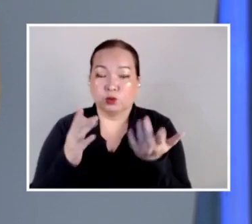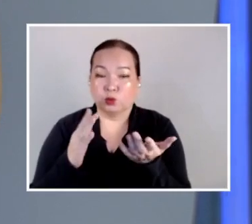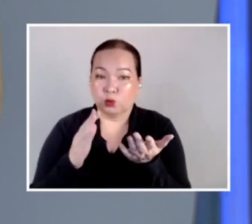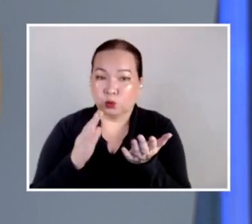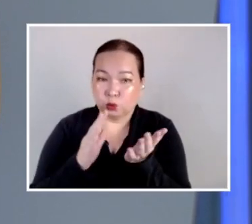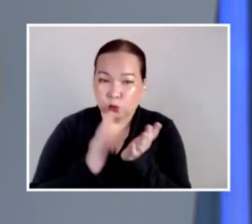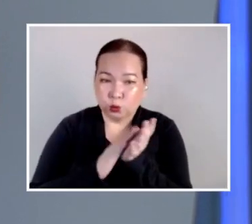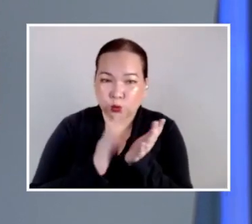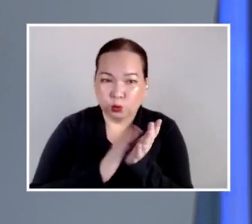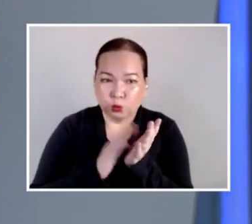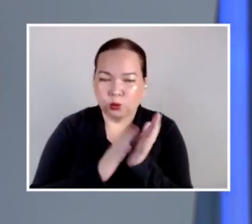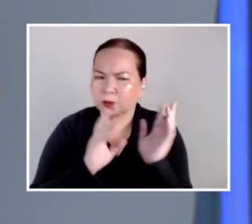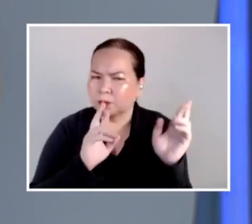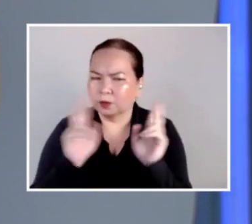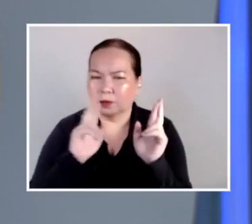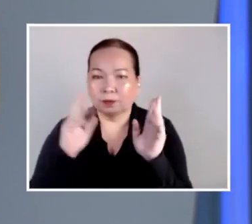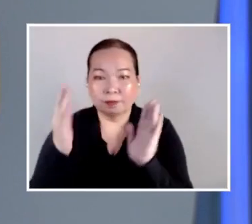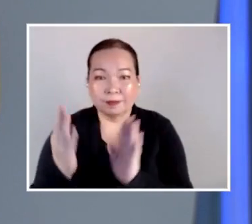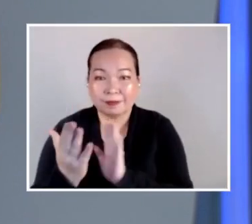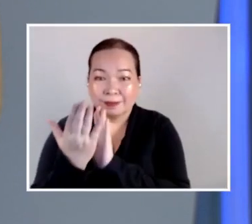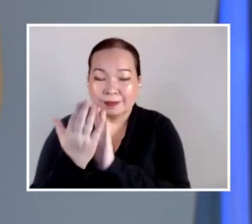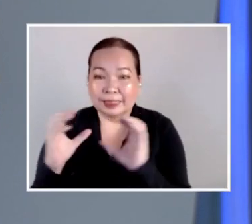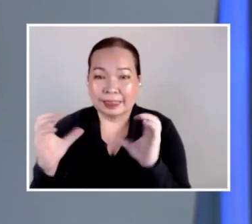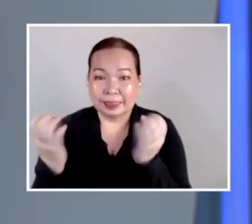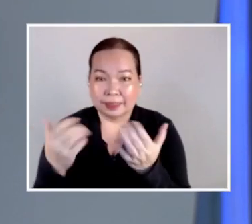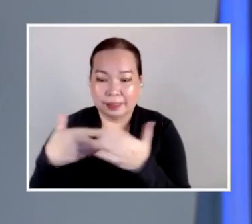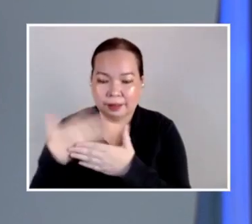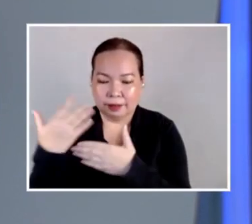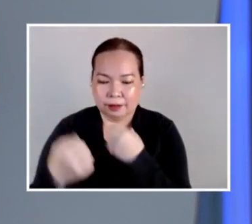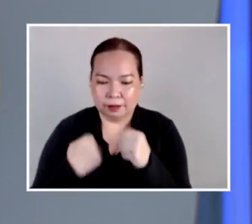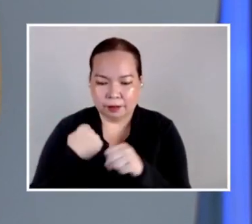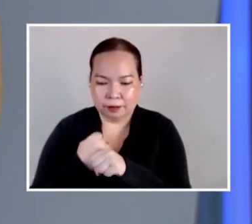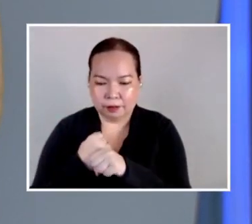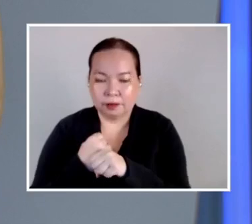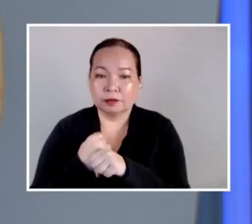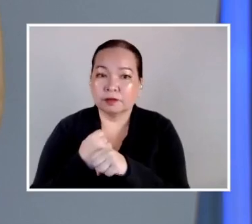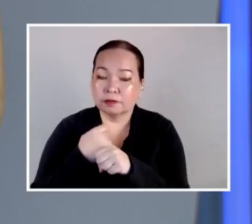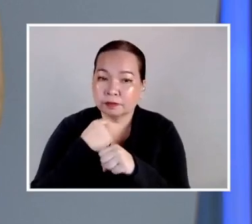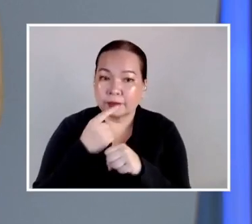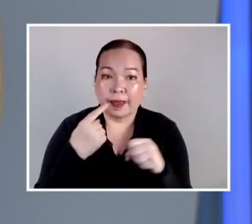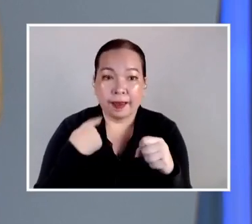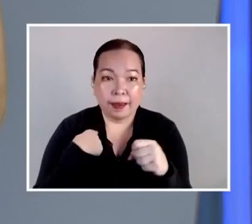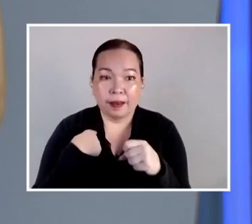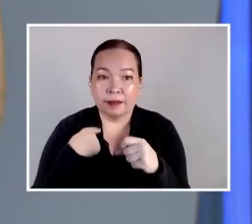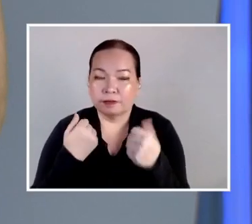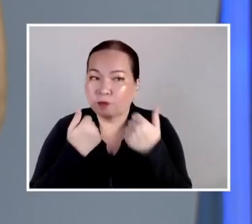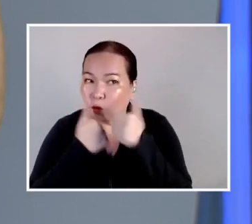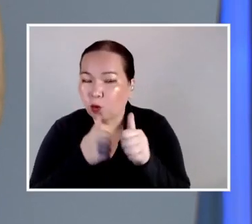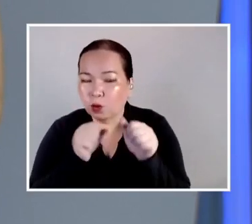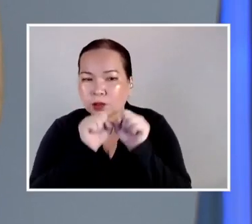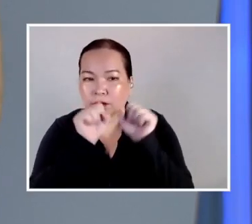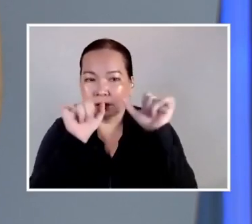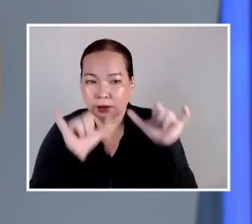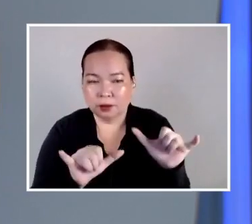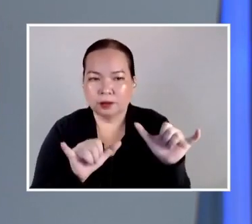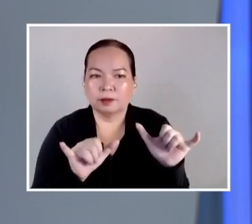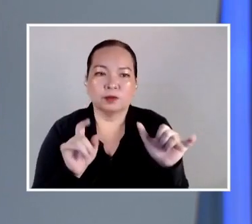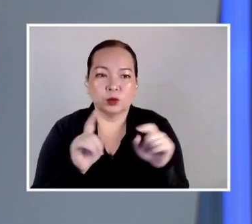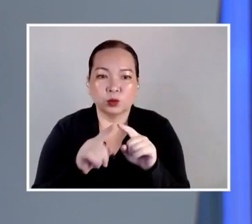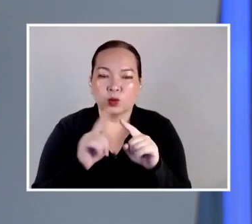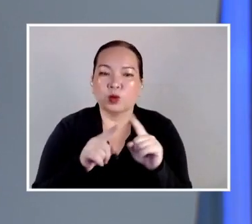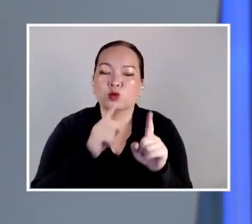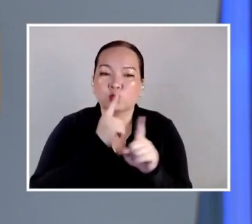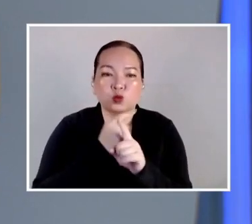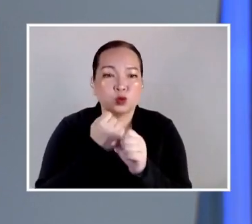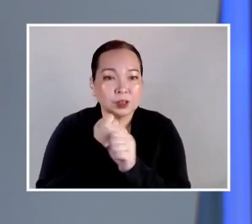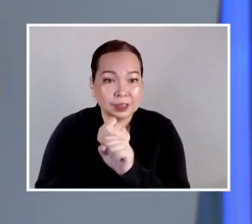ang face-to-face classes sa susunod na school year. May sistema na ring susundin ang ilang eskwelahan para matiyak na ligtas ang mga